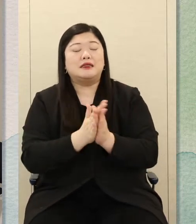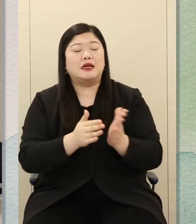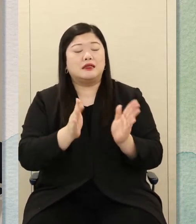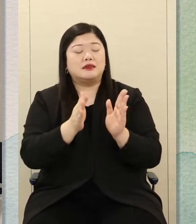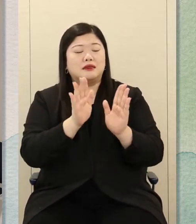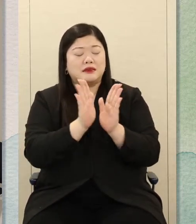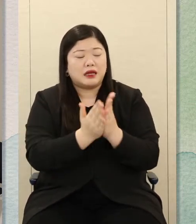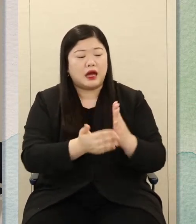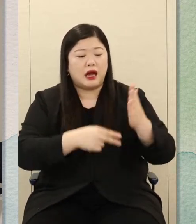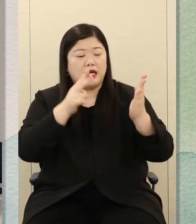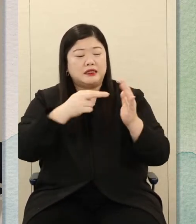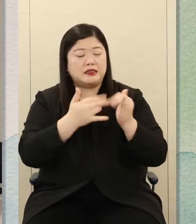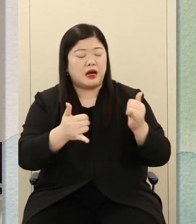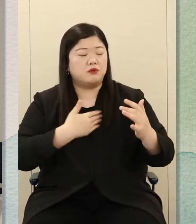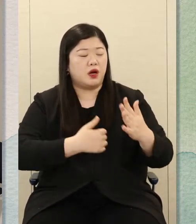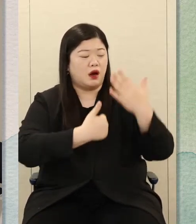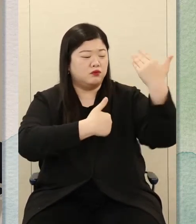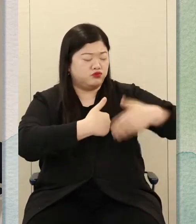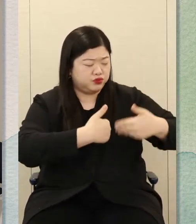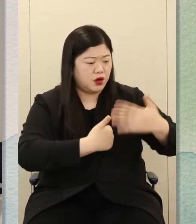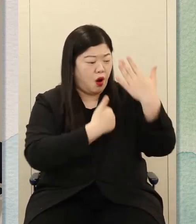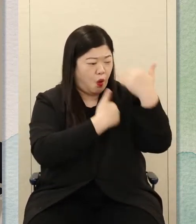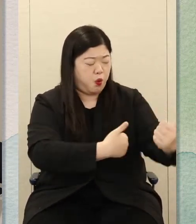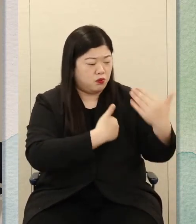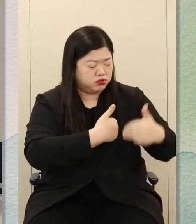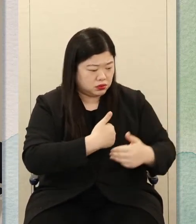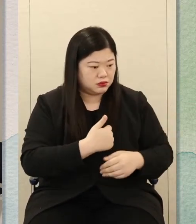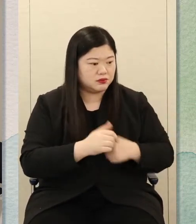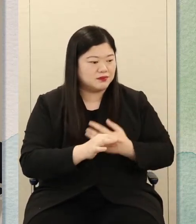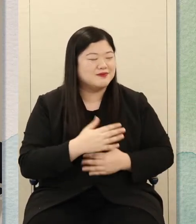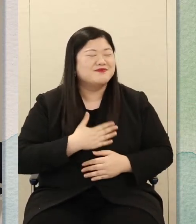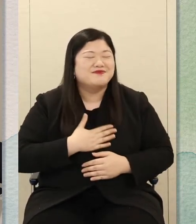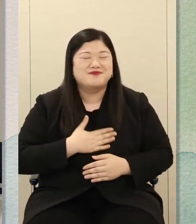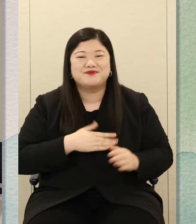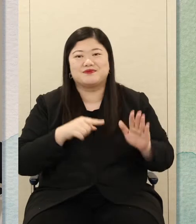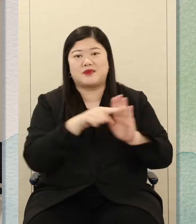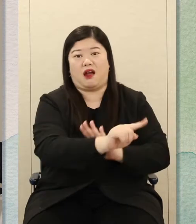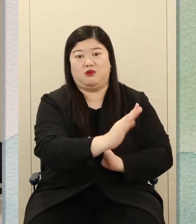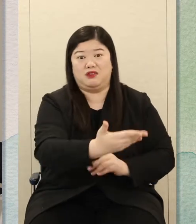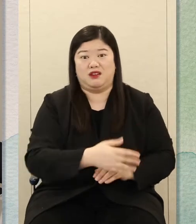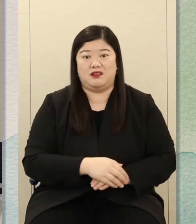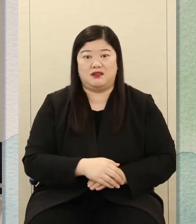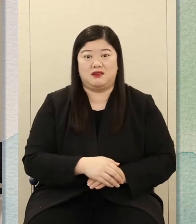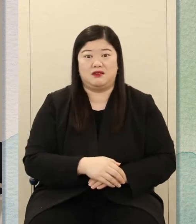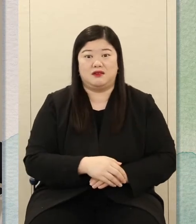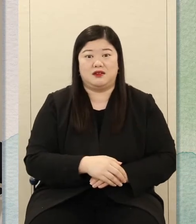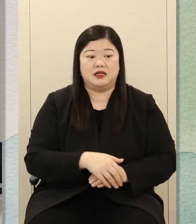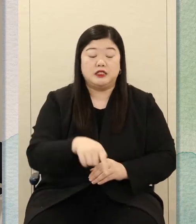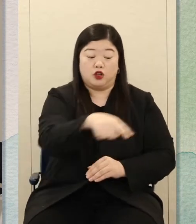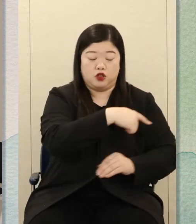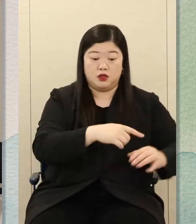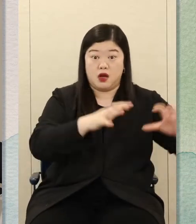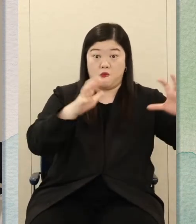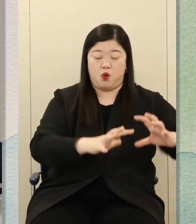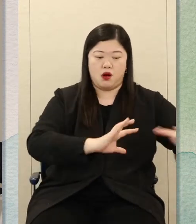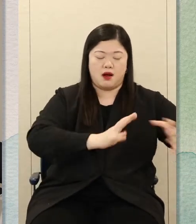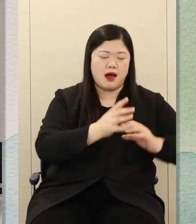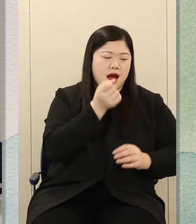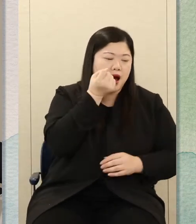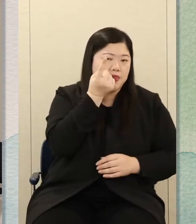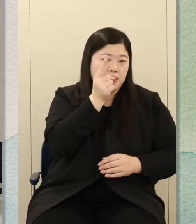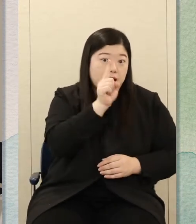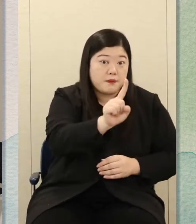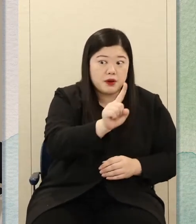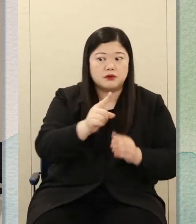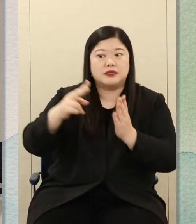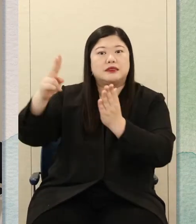가지만 독자들이 부르면 무조건 가요. 그러니까 자기 힘으로 독서 토론을 한 달에 한 번씩 유명 필자들 불러서